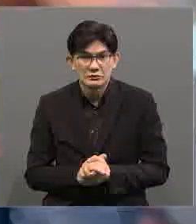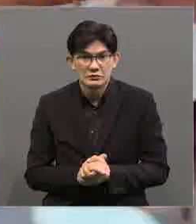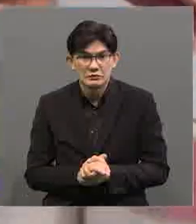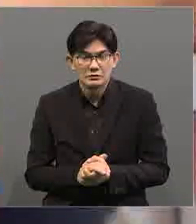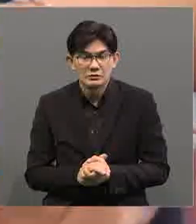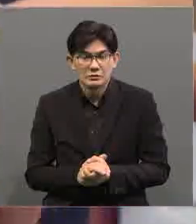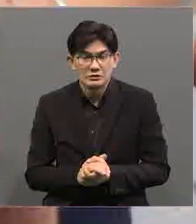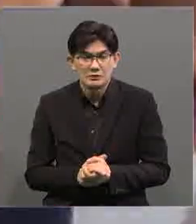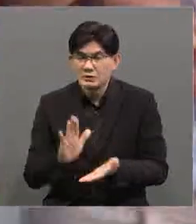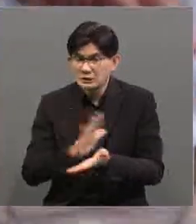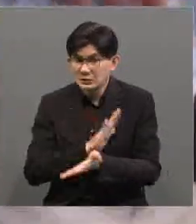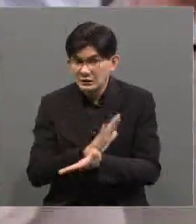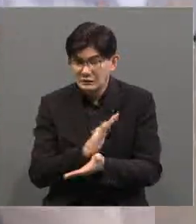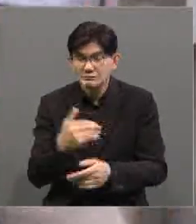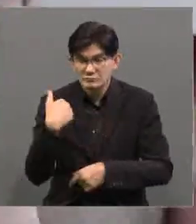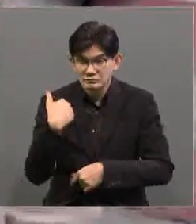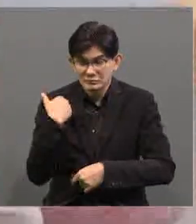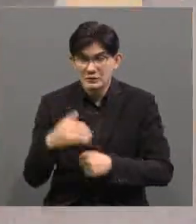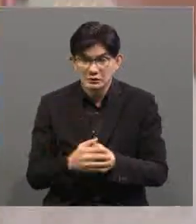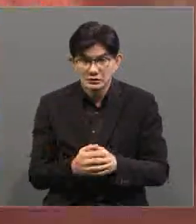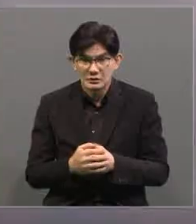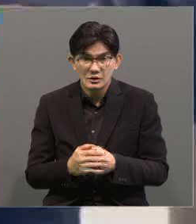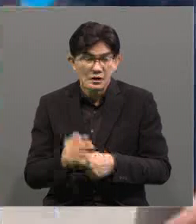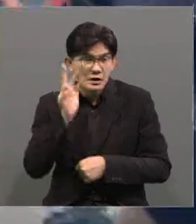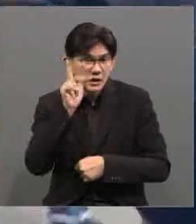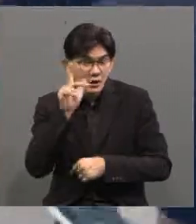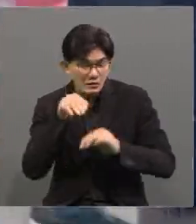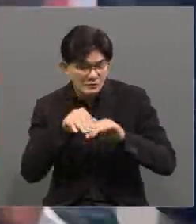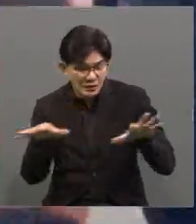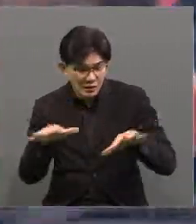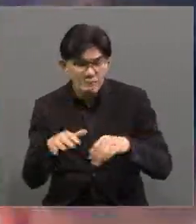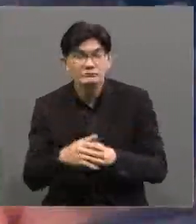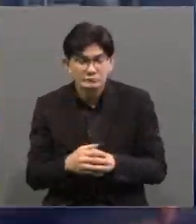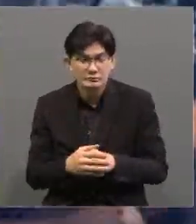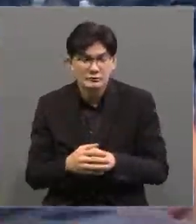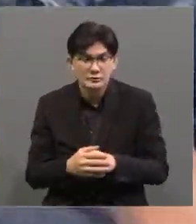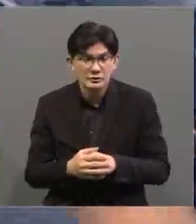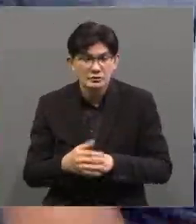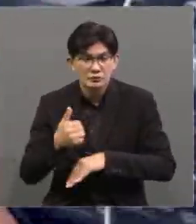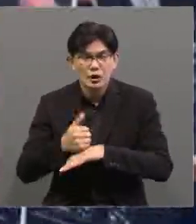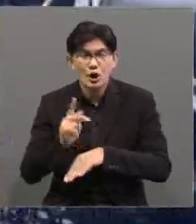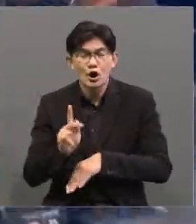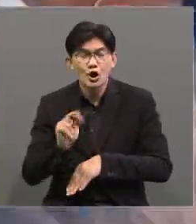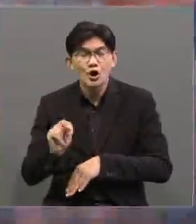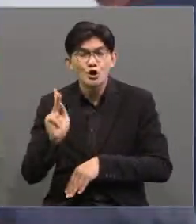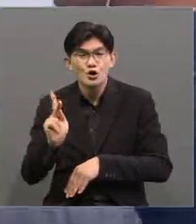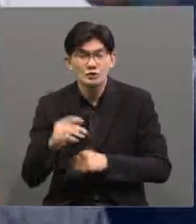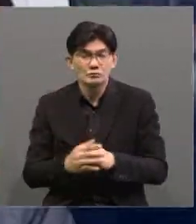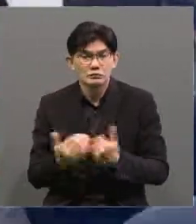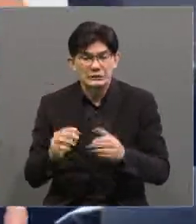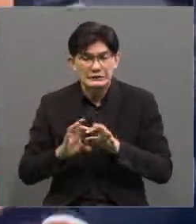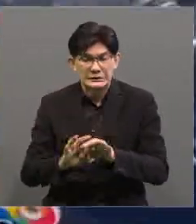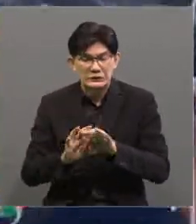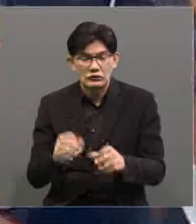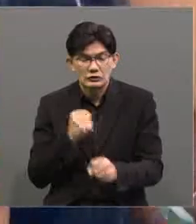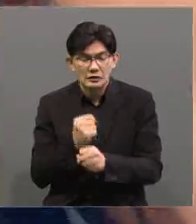ยนะคะก็มีเอกสารมานะคะบอกว่าตามที่มีข่าวออกมาจากสื่อมวลชนว่ากำนันนกหรือว่านายประวีณเนี่ยมีส่วนเ